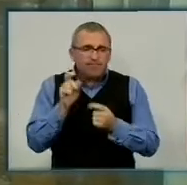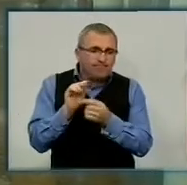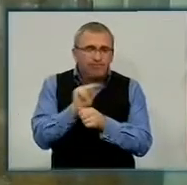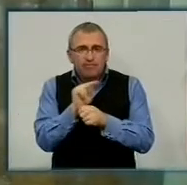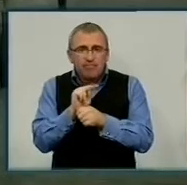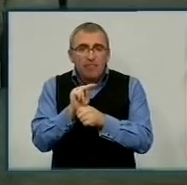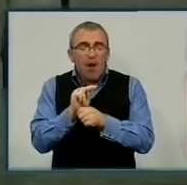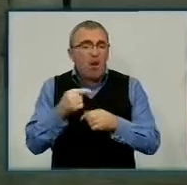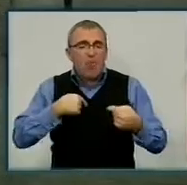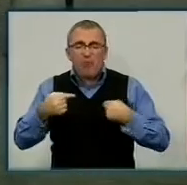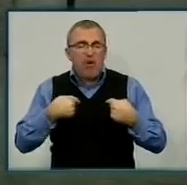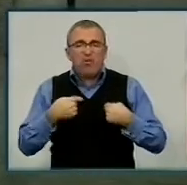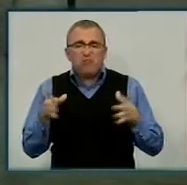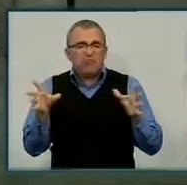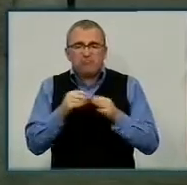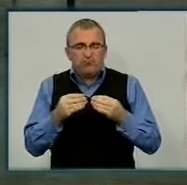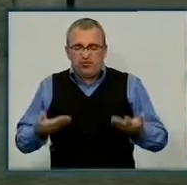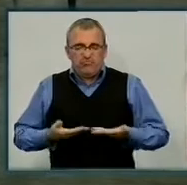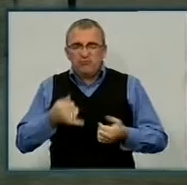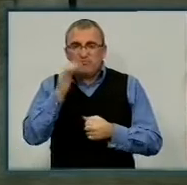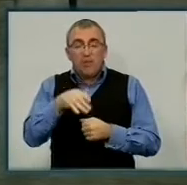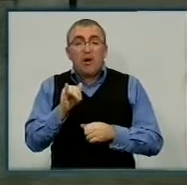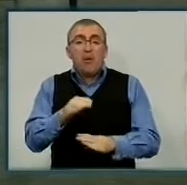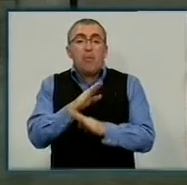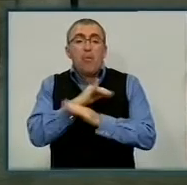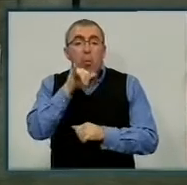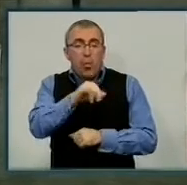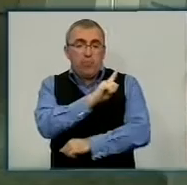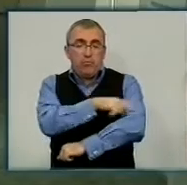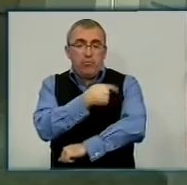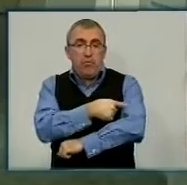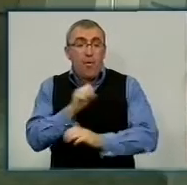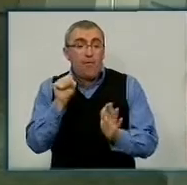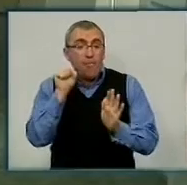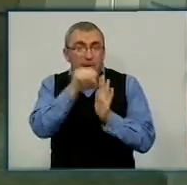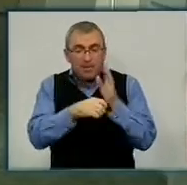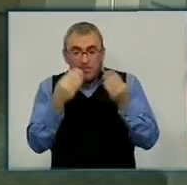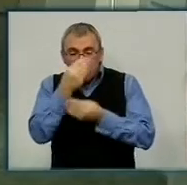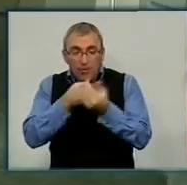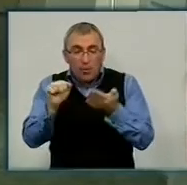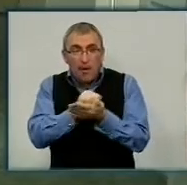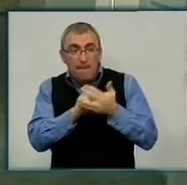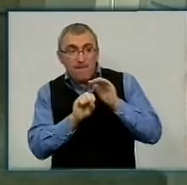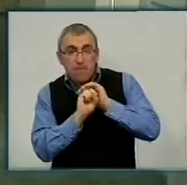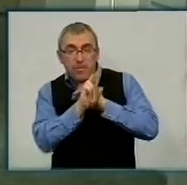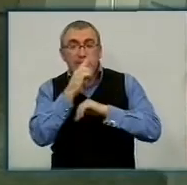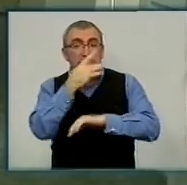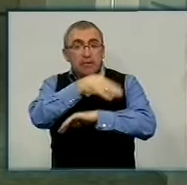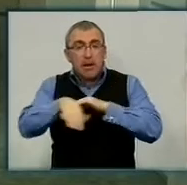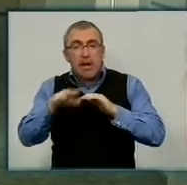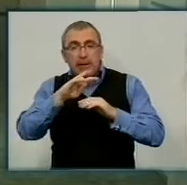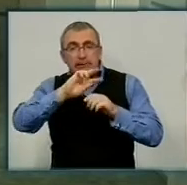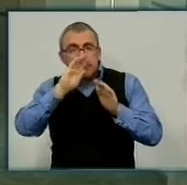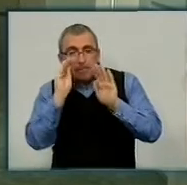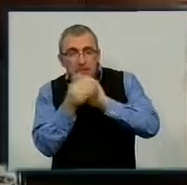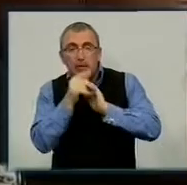виявились несумісними із життям він помер у лікарні вбивця за підробленими документами втік за кордон та переховувався там